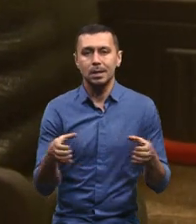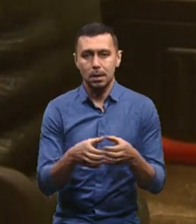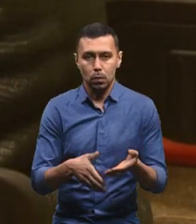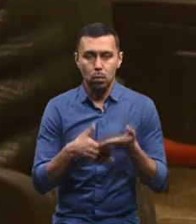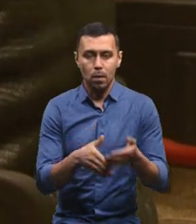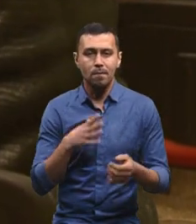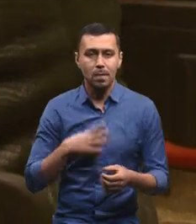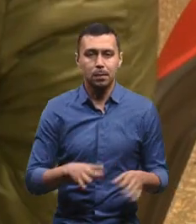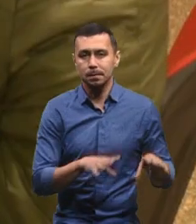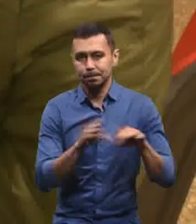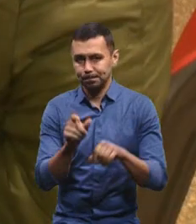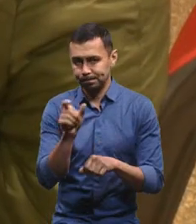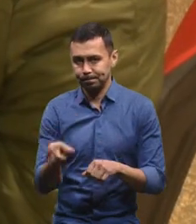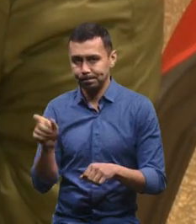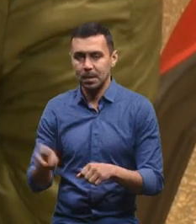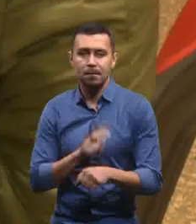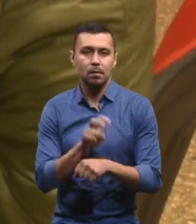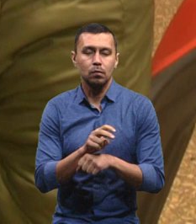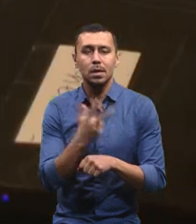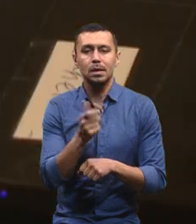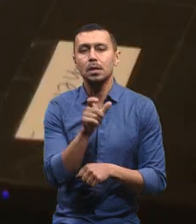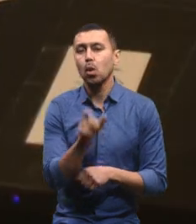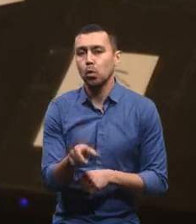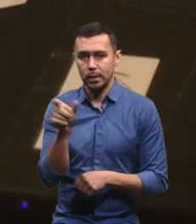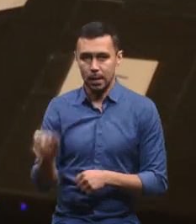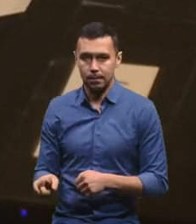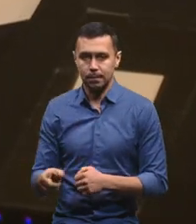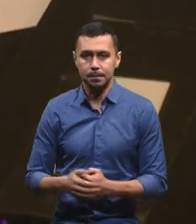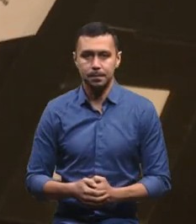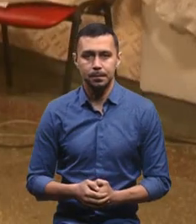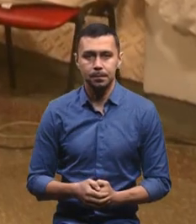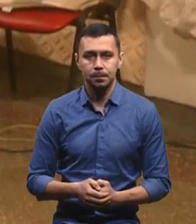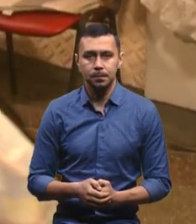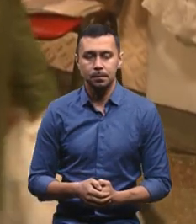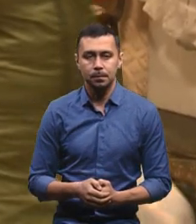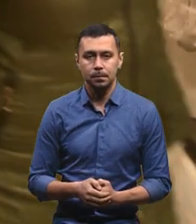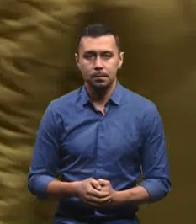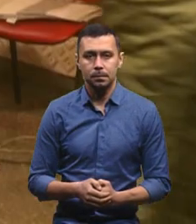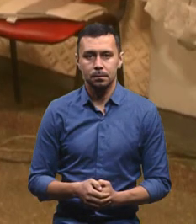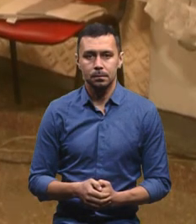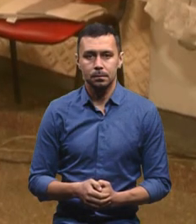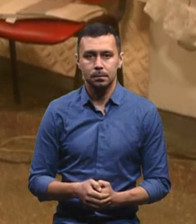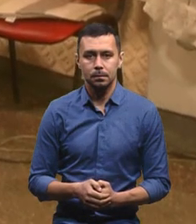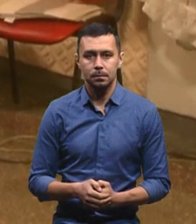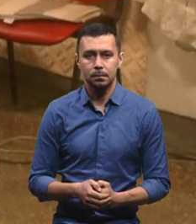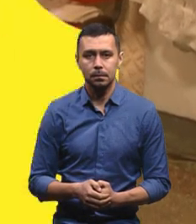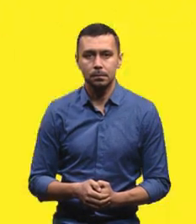допомоги вимушеним переселенцям відвідують 300 людей Вікторія Мельник Віктор кривий суспільне новини Хмельницький